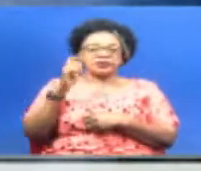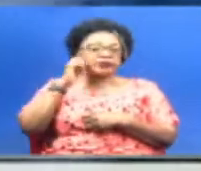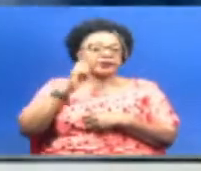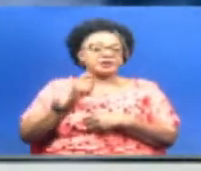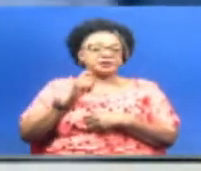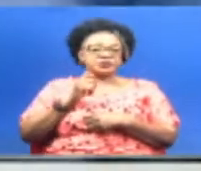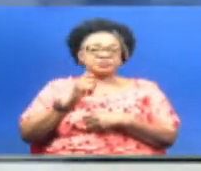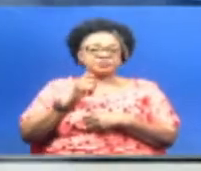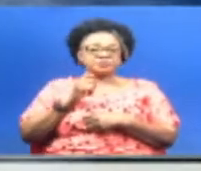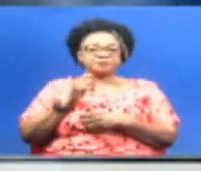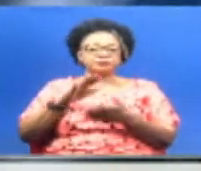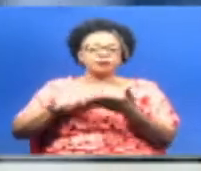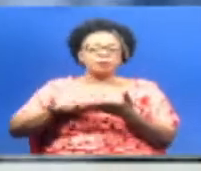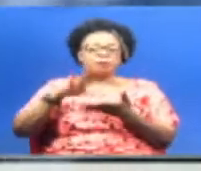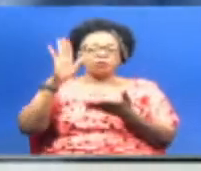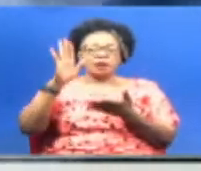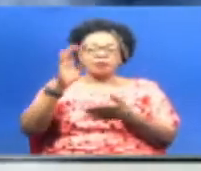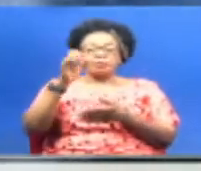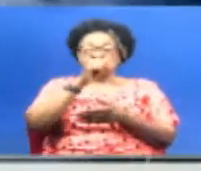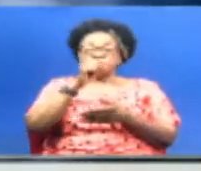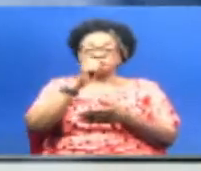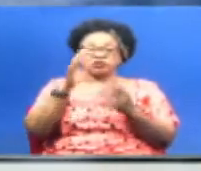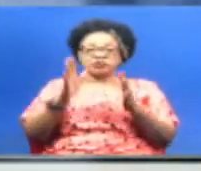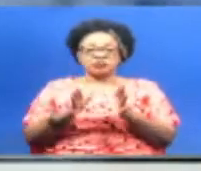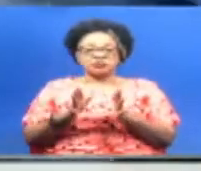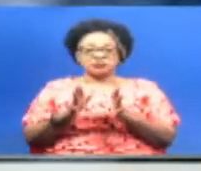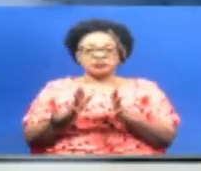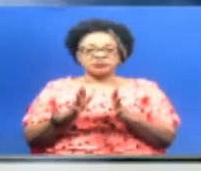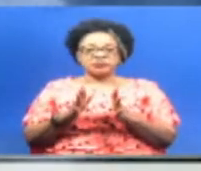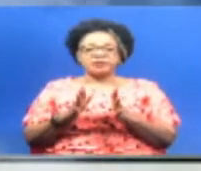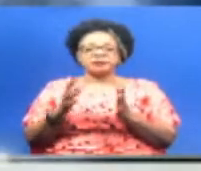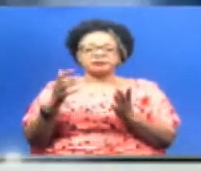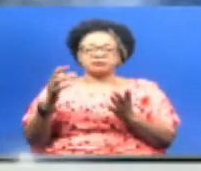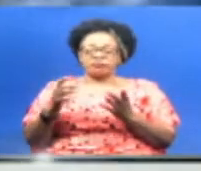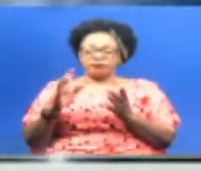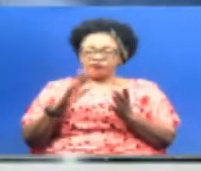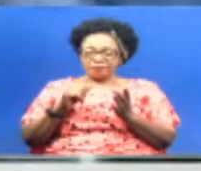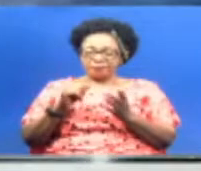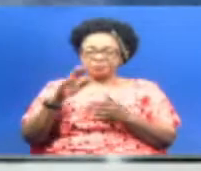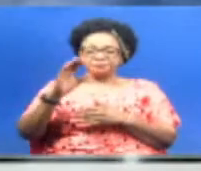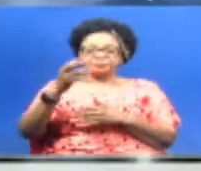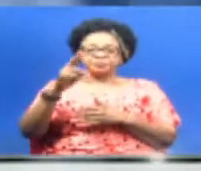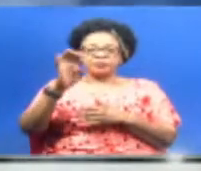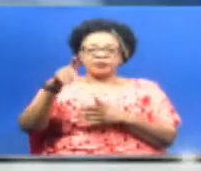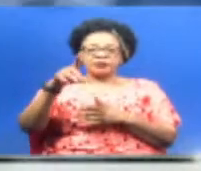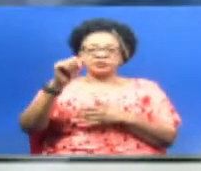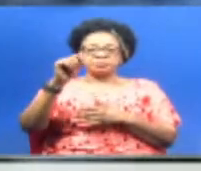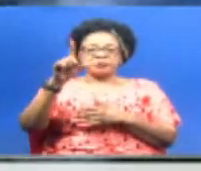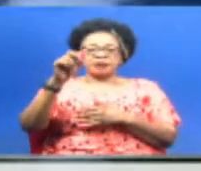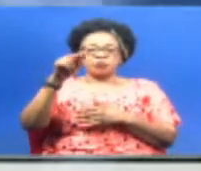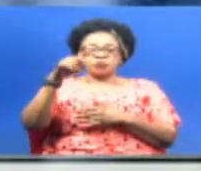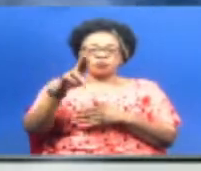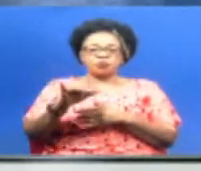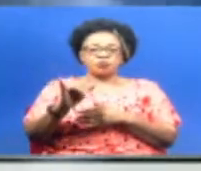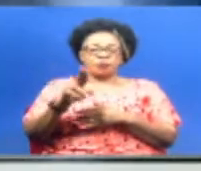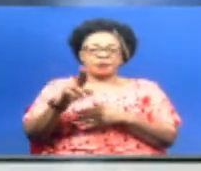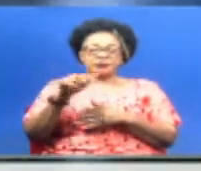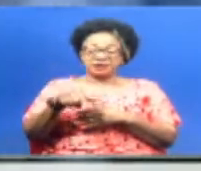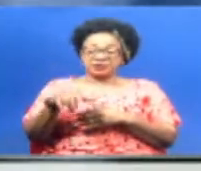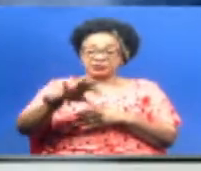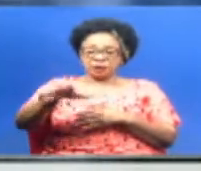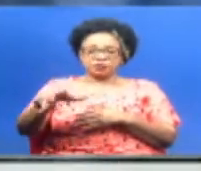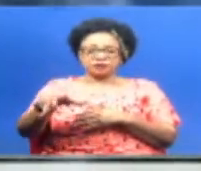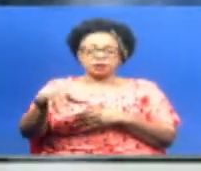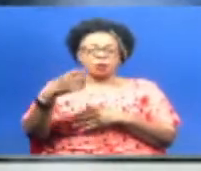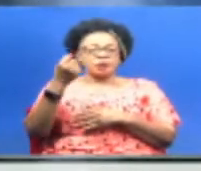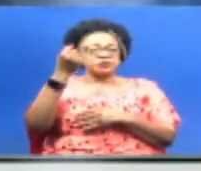waimbaji maarufu wa Kikalenjin na wanatokea eneo bunge la Chepalungu katika kaunti hii ya Bomet. Kuelewa ni kwa nini